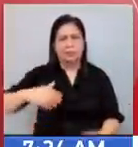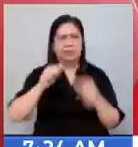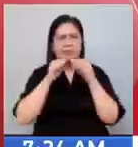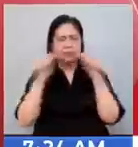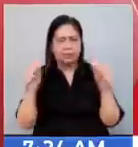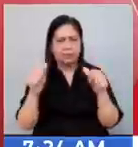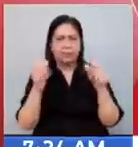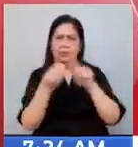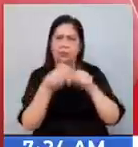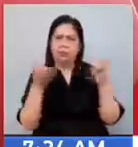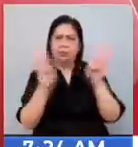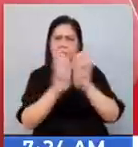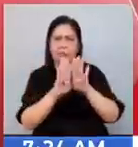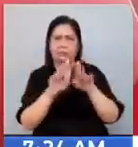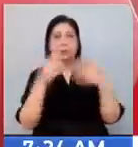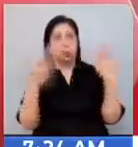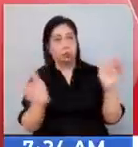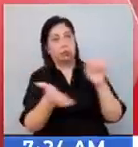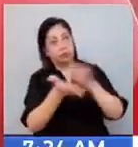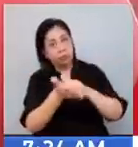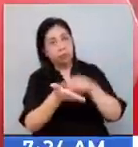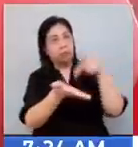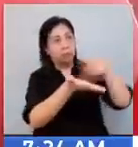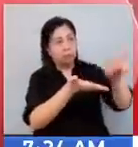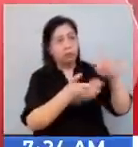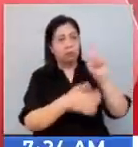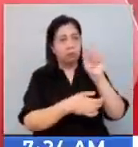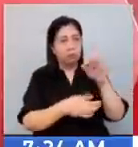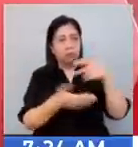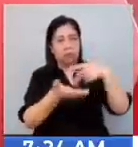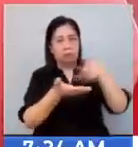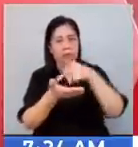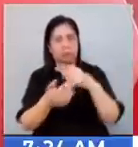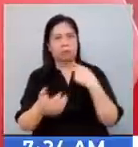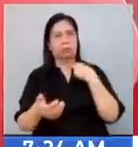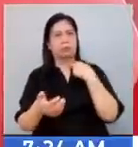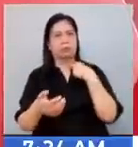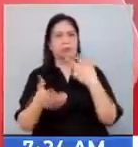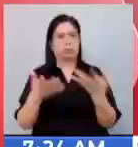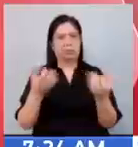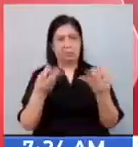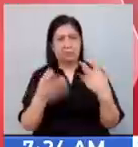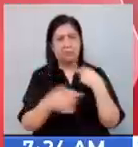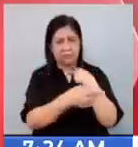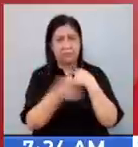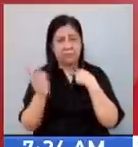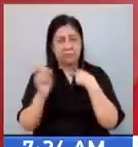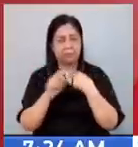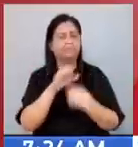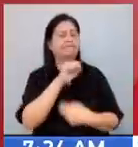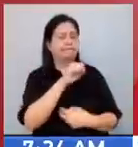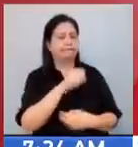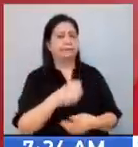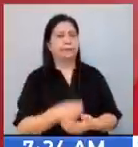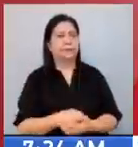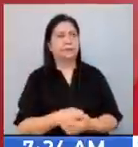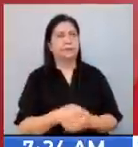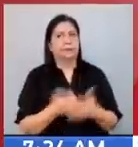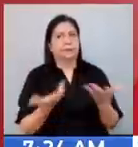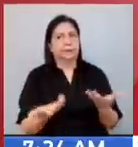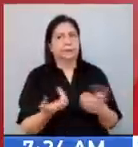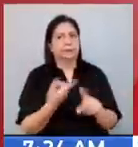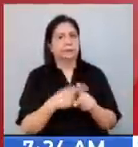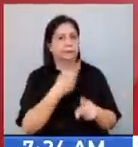na ang pasukan at may mga maiipit na siguro sa inyo? Maraming maiipit. Yes po. Bali, based po sa sinabi ng dalawang